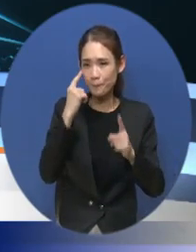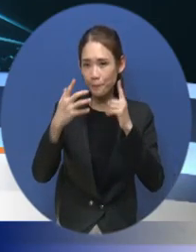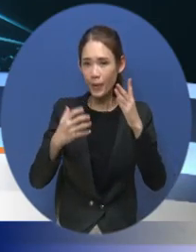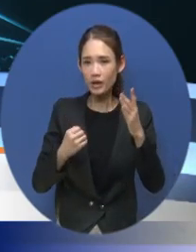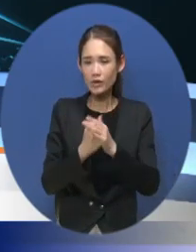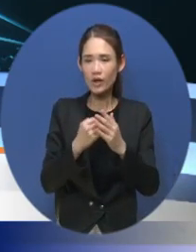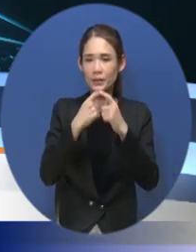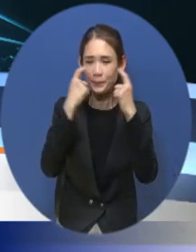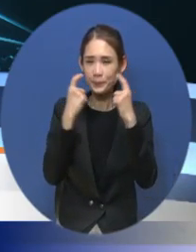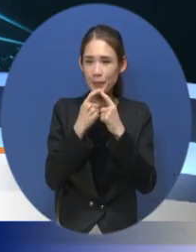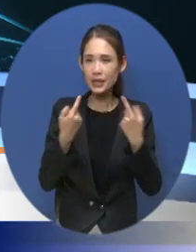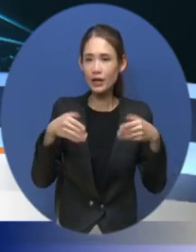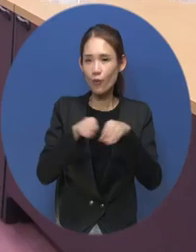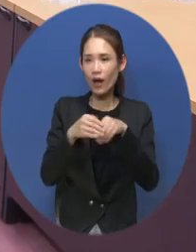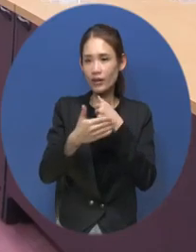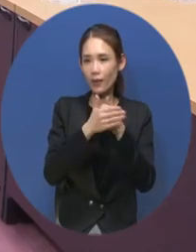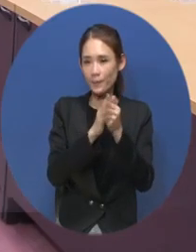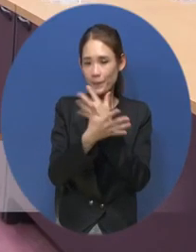협약을 체결했습니다.